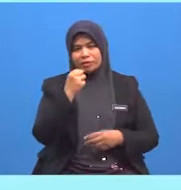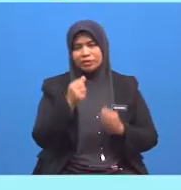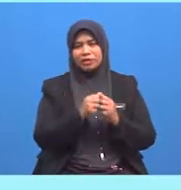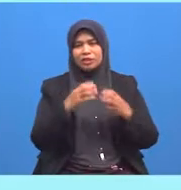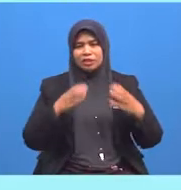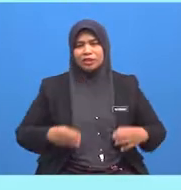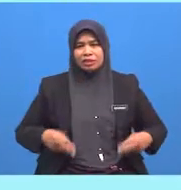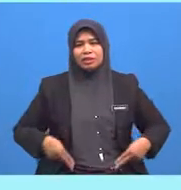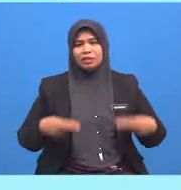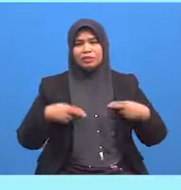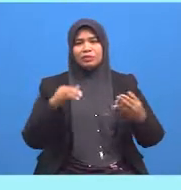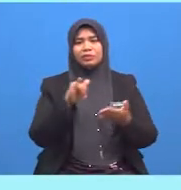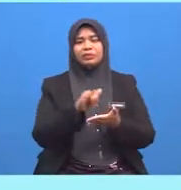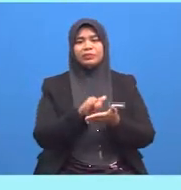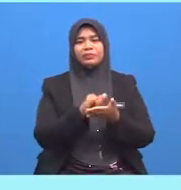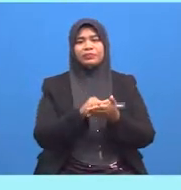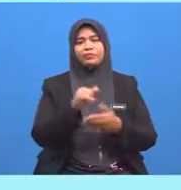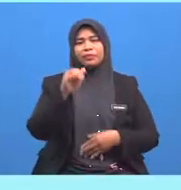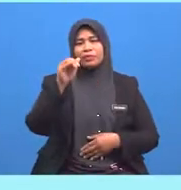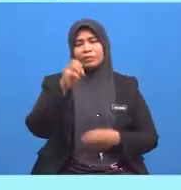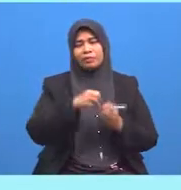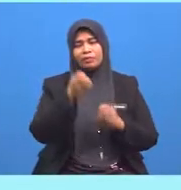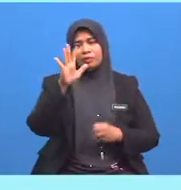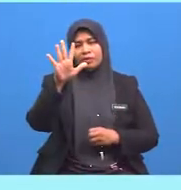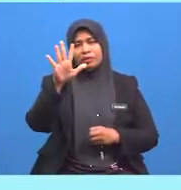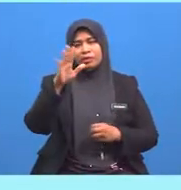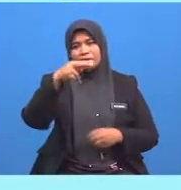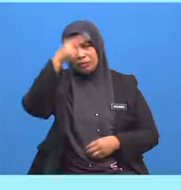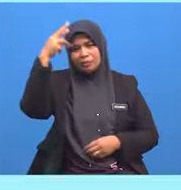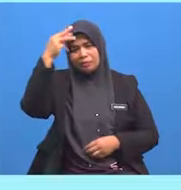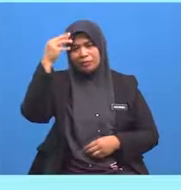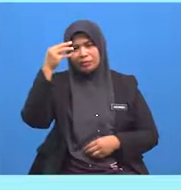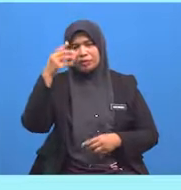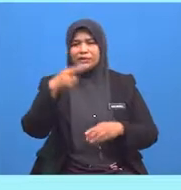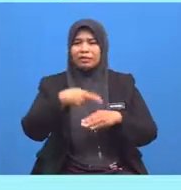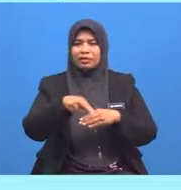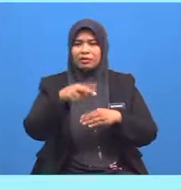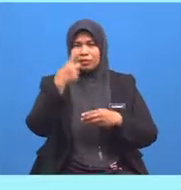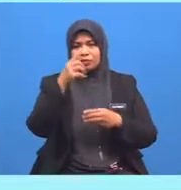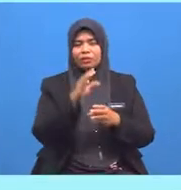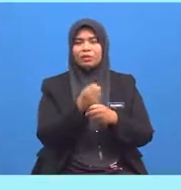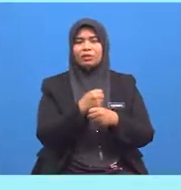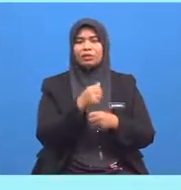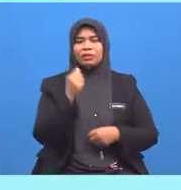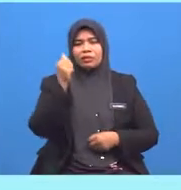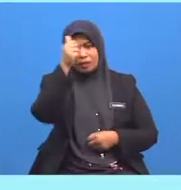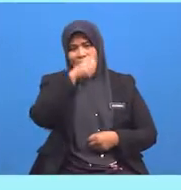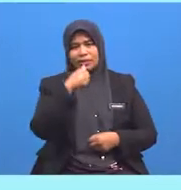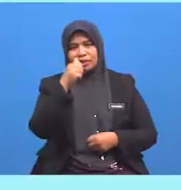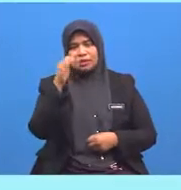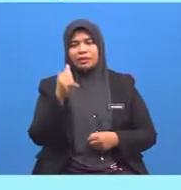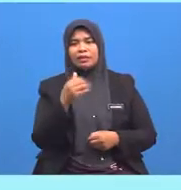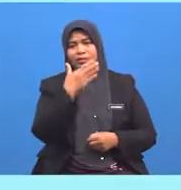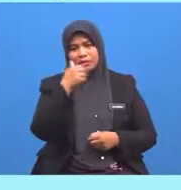F5 Nabi Muhammad diutus untuk membentuk akhlak yang terpuji betul atau